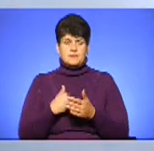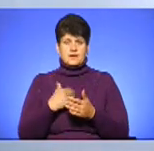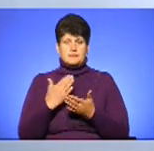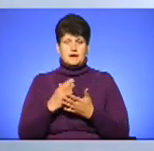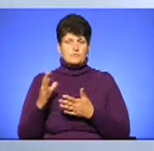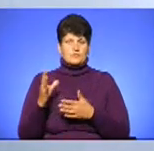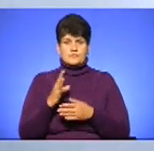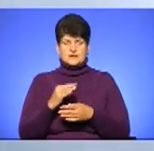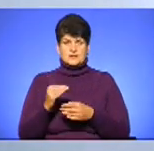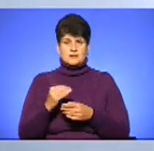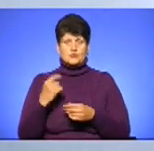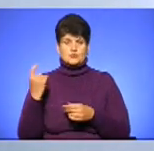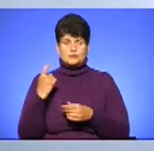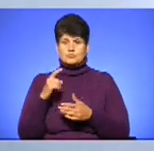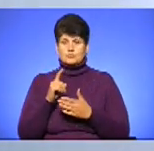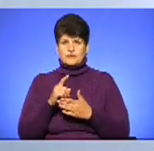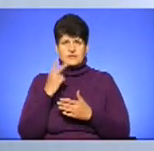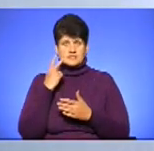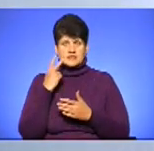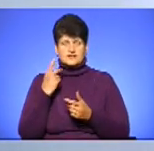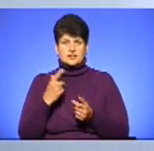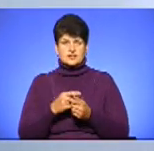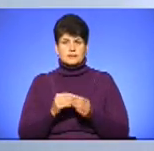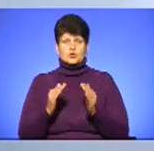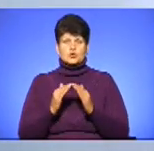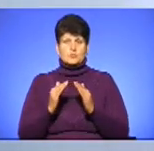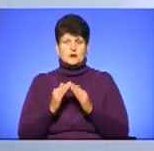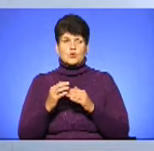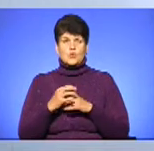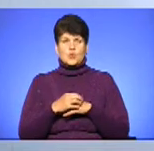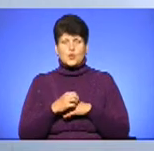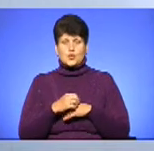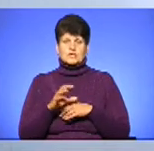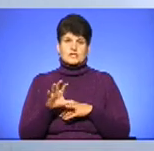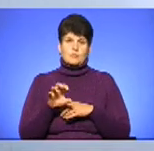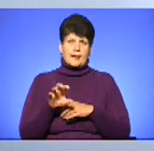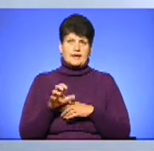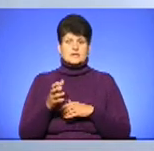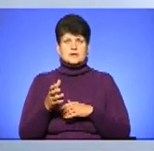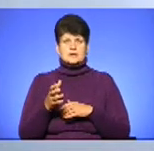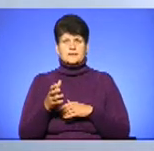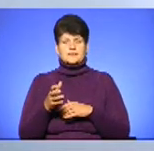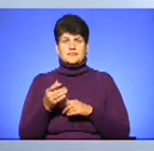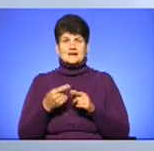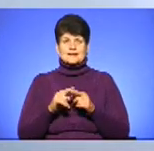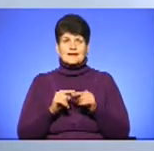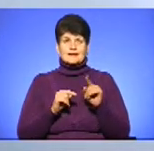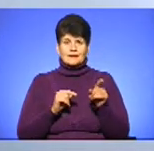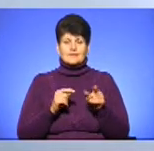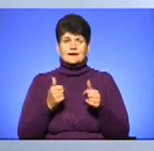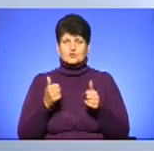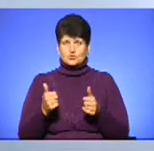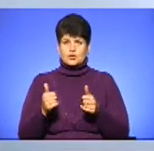щеплення. Всі господарі повинні завжди щеплювати всіх домашніх котиків, песиків. Це для них добре і